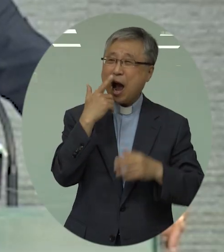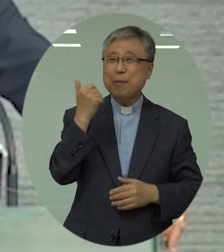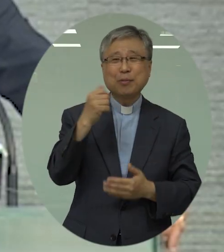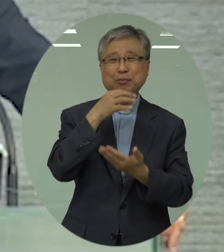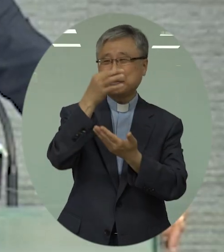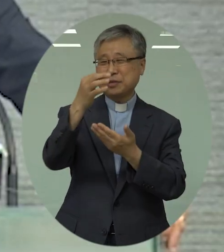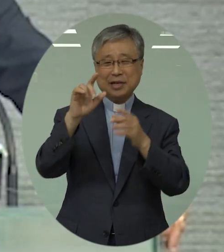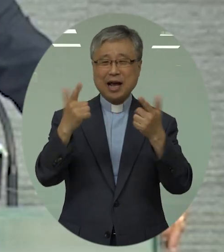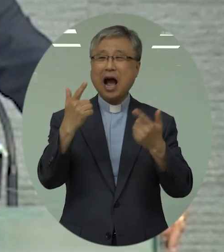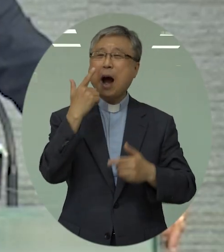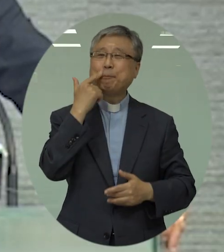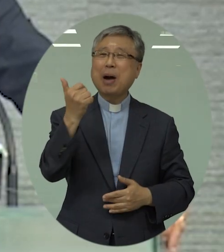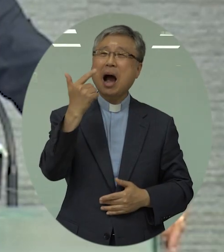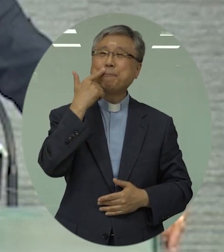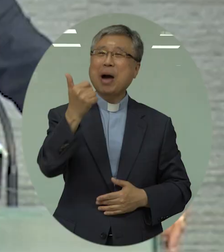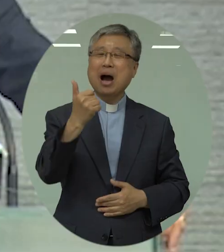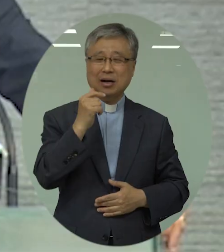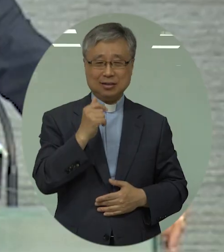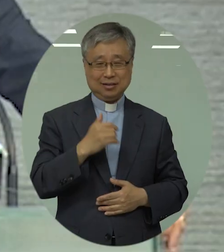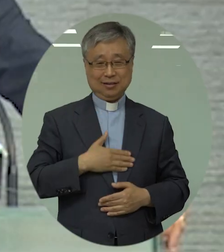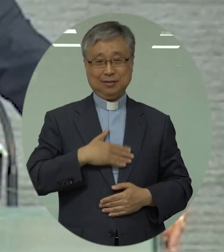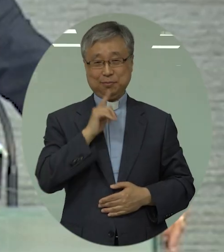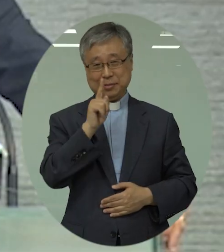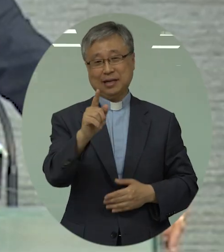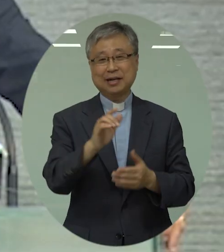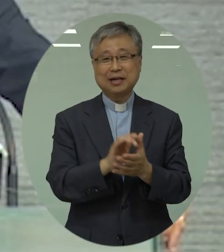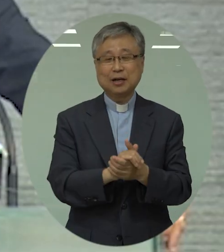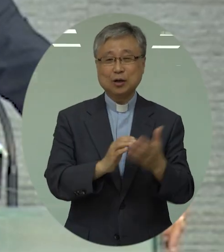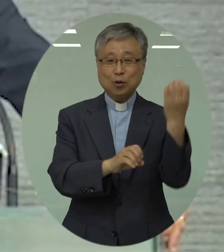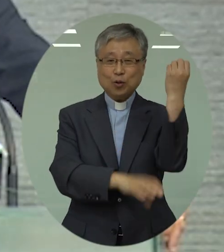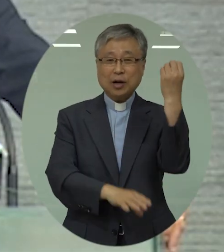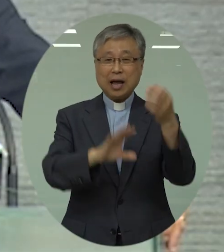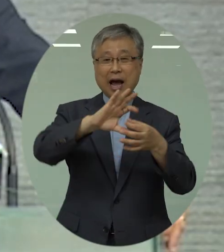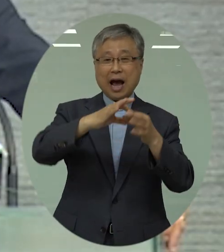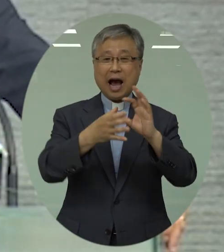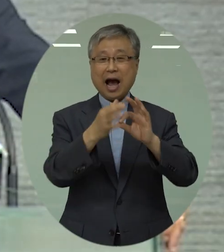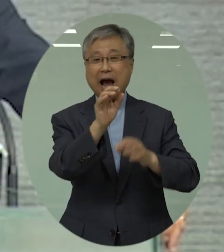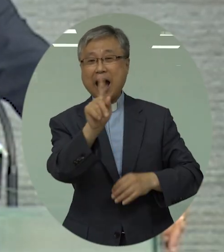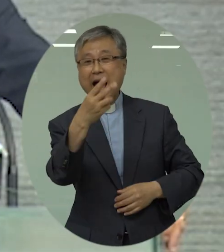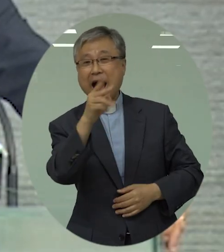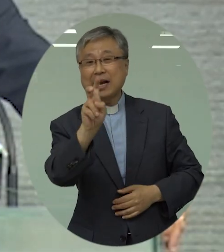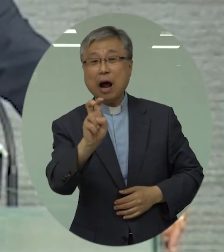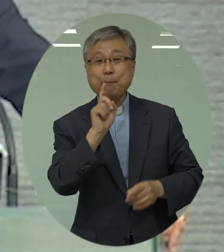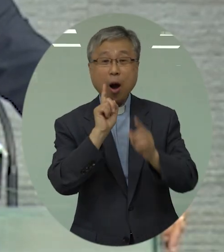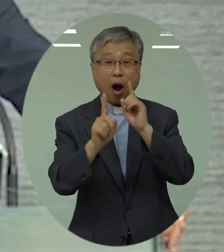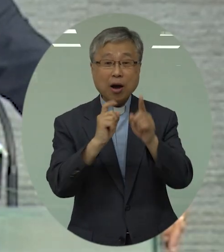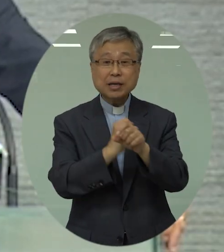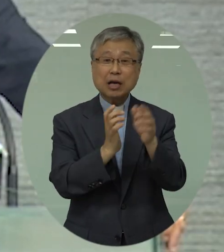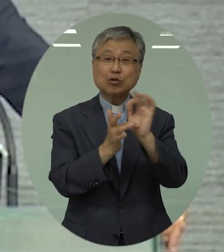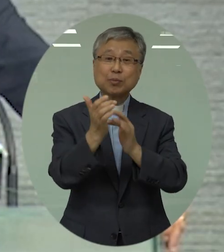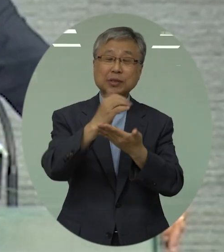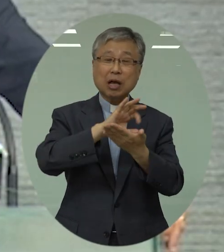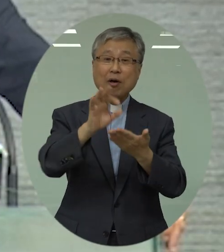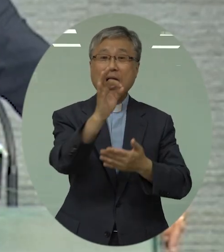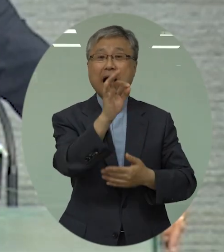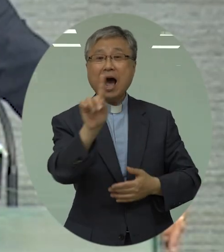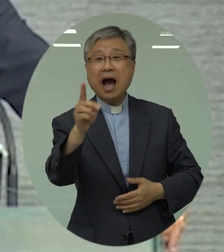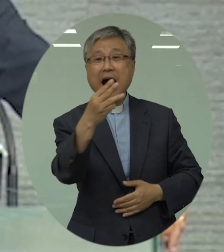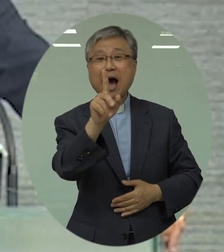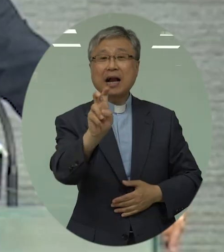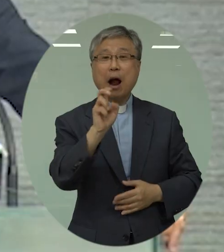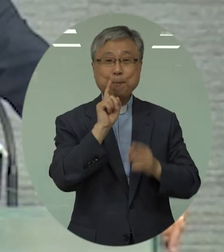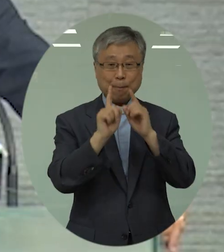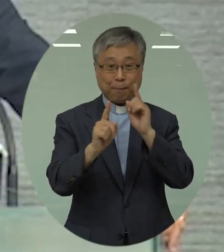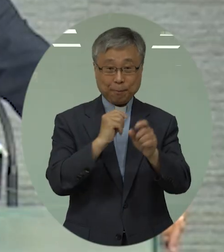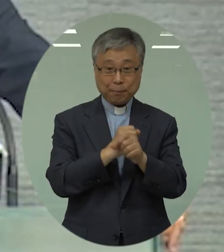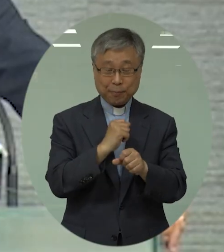아버지라고 부르지 않고 아빠라고 부르잖아요. 아빠. 근데 본래 아람어, 우리가 예수님이 사용하신 언어가 아람어였을 것이라고